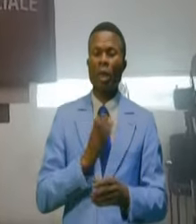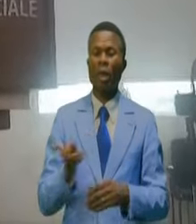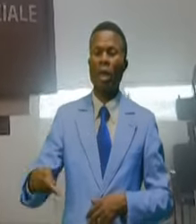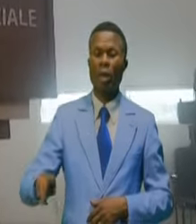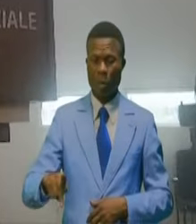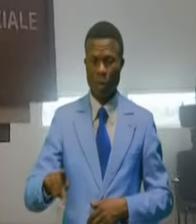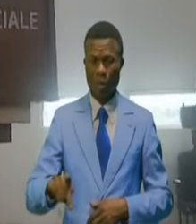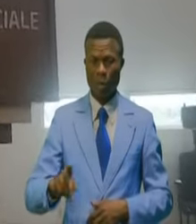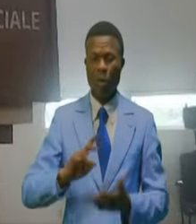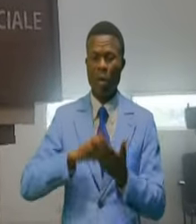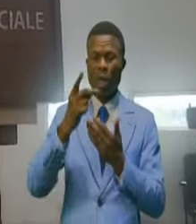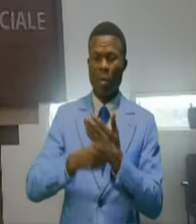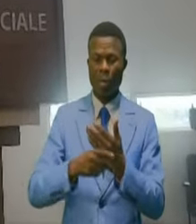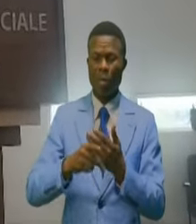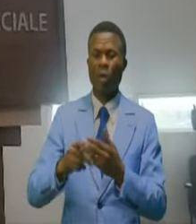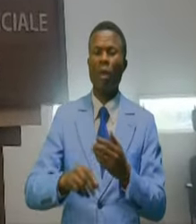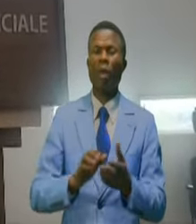l'échiquier national.